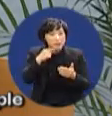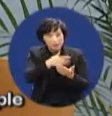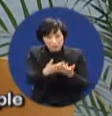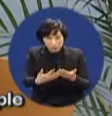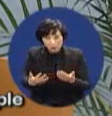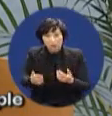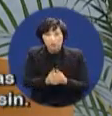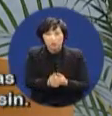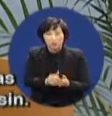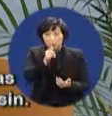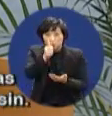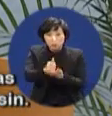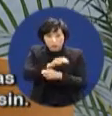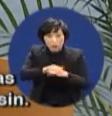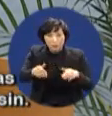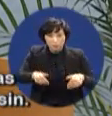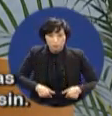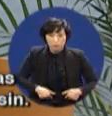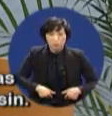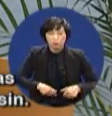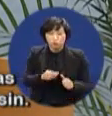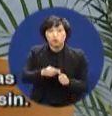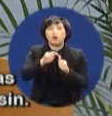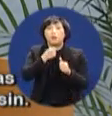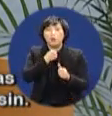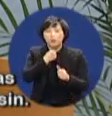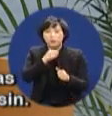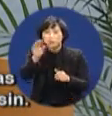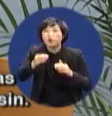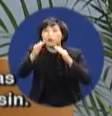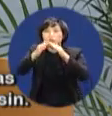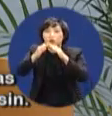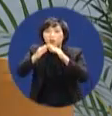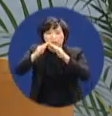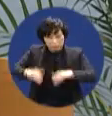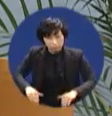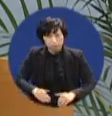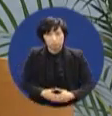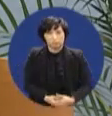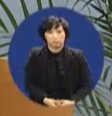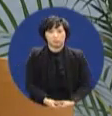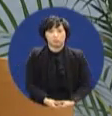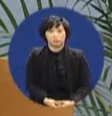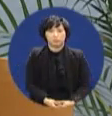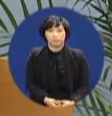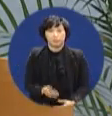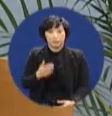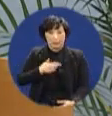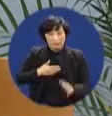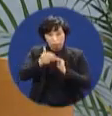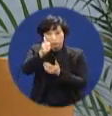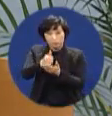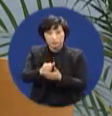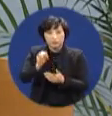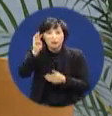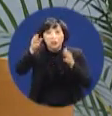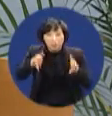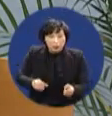흘려서 제사 안 받고 살고 싶어하는 성전 헐어버려 내가 3일 만에